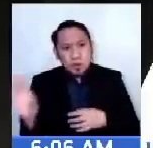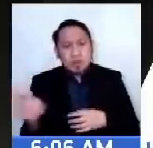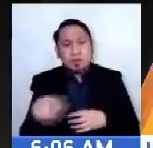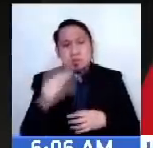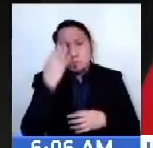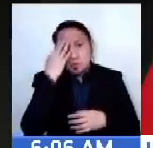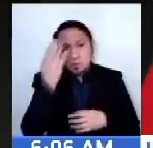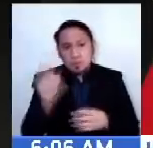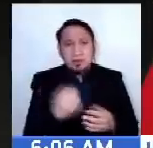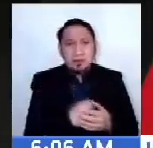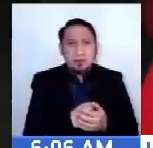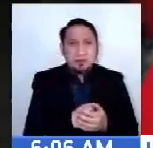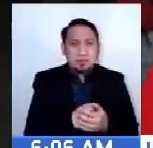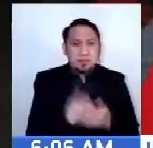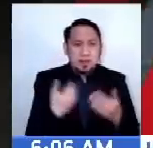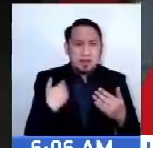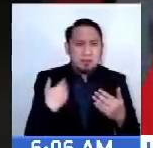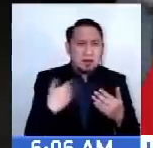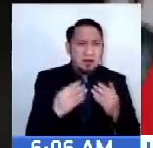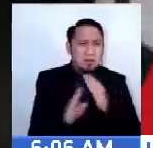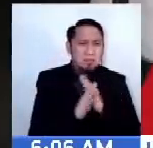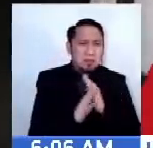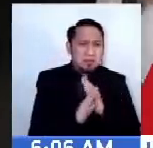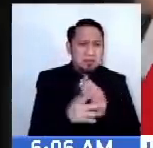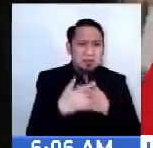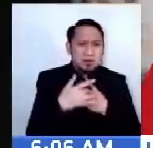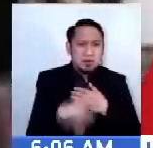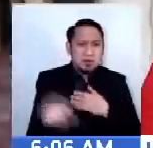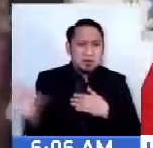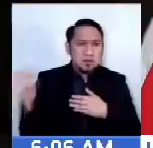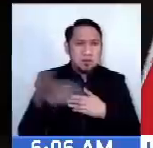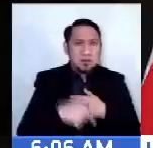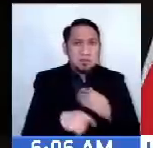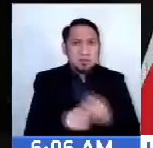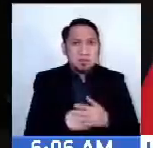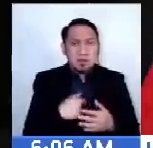maagad dumating galing sa Bulacan. Napakahirap po, takot-takot ako hindi makauwi.